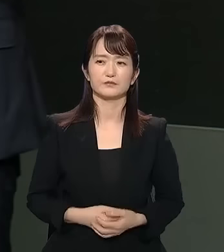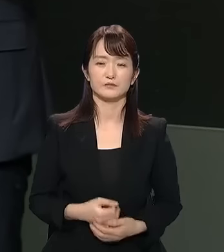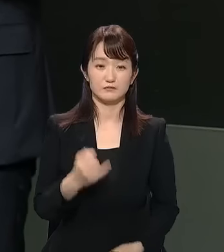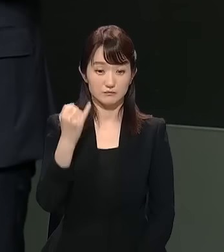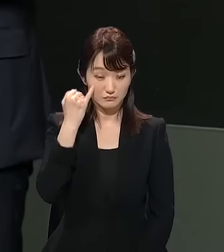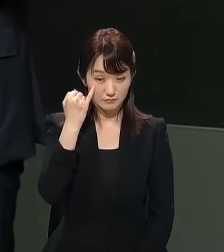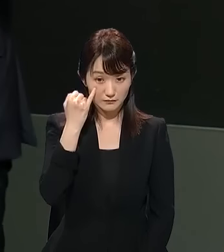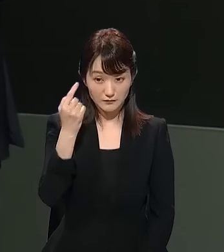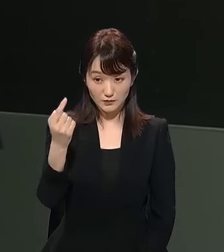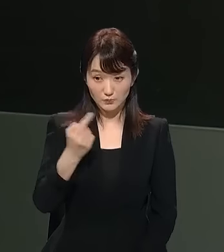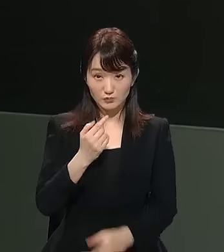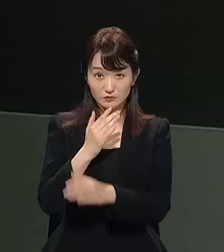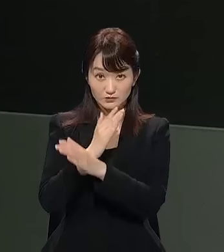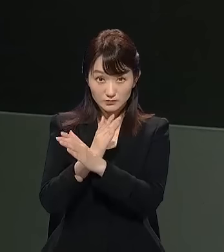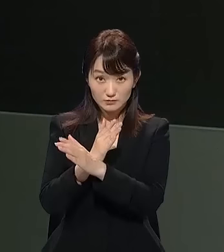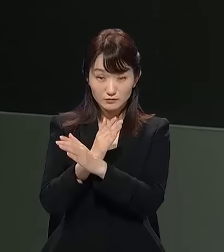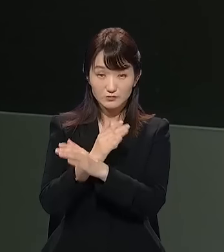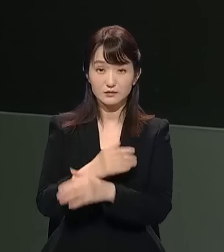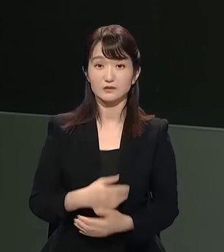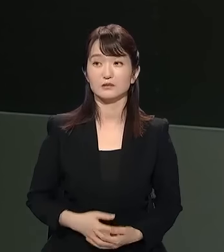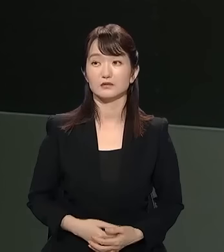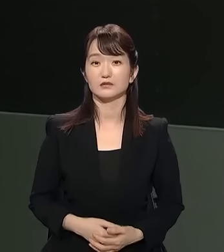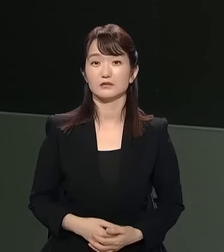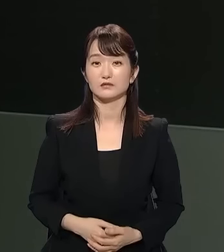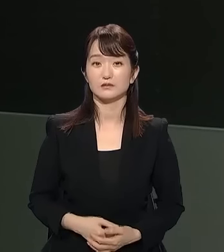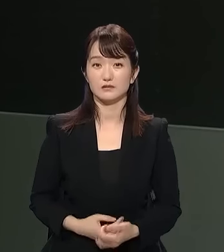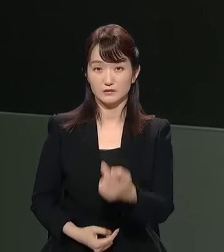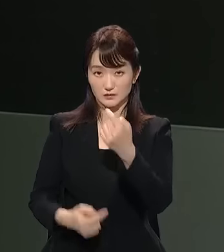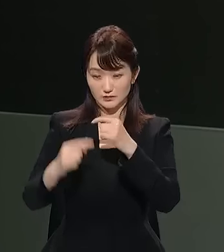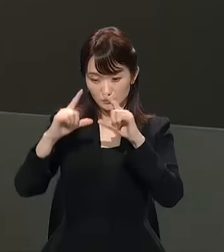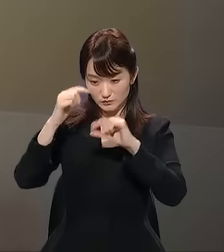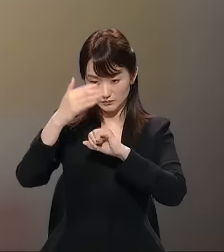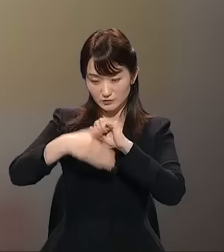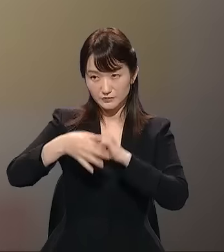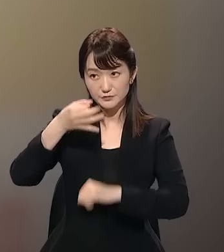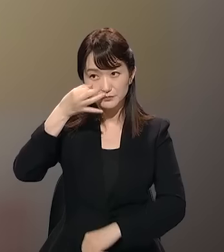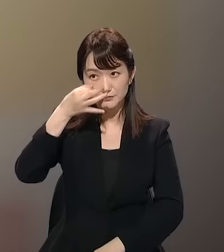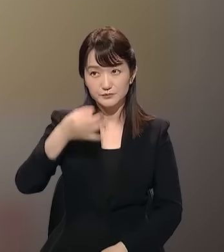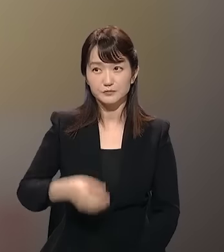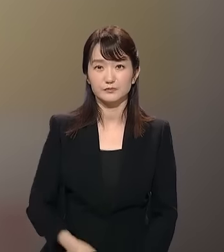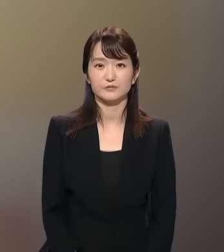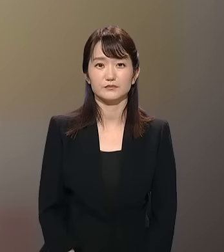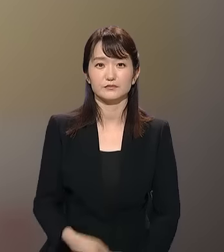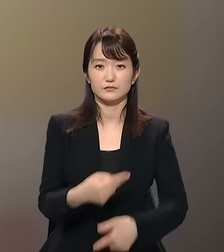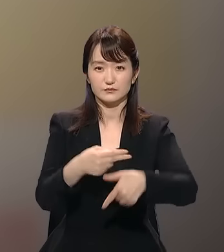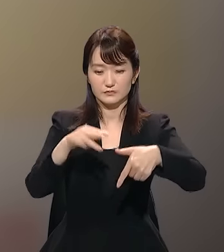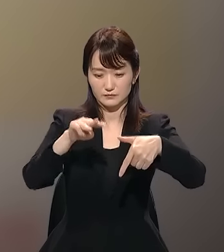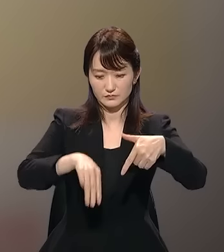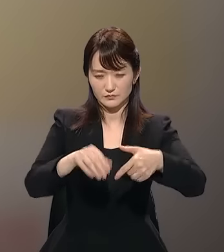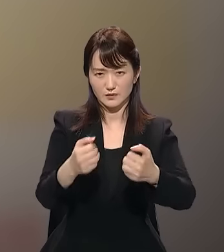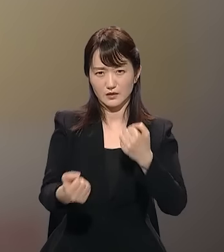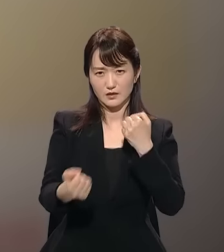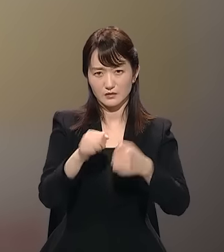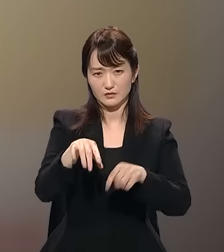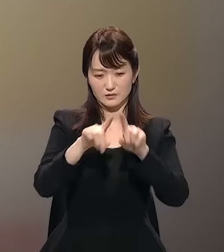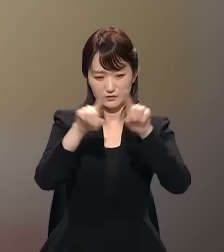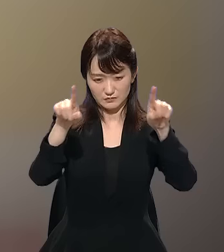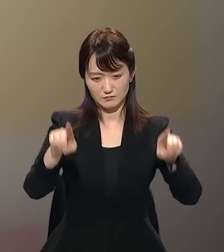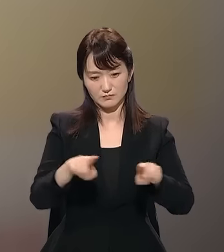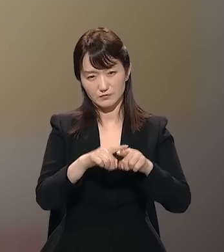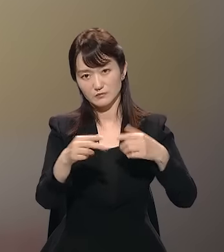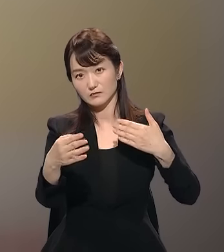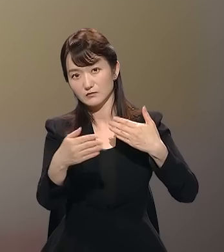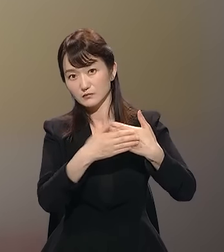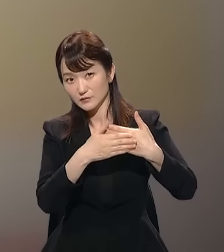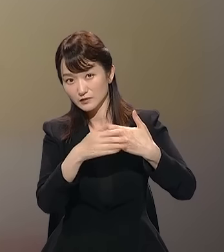아줌마 출입 금지 아 참 제부 사진 만나보시죠 자 인천에 한 헬스장에 붙은 안내문 한 눈에